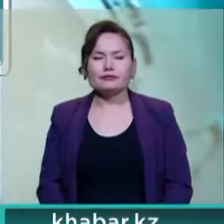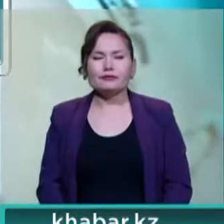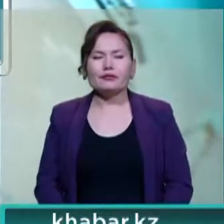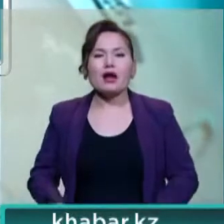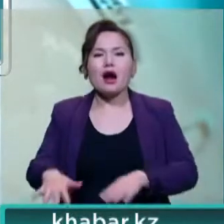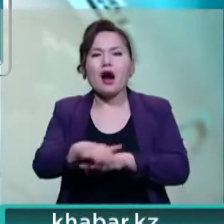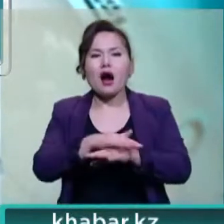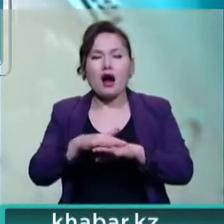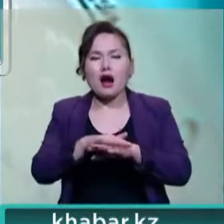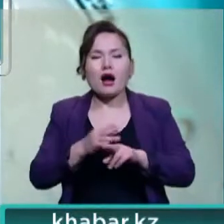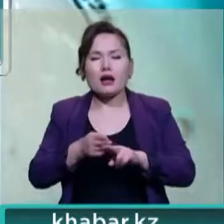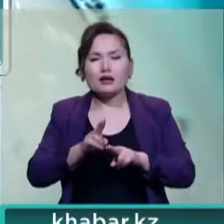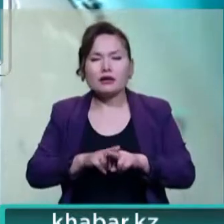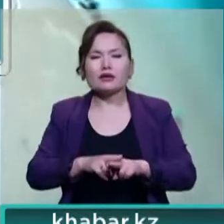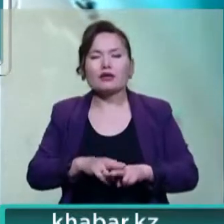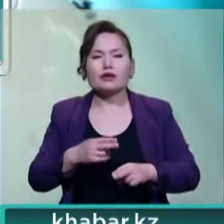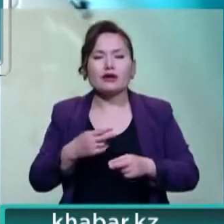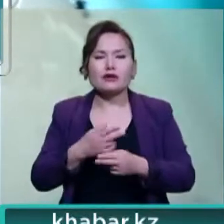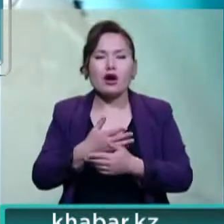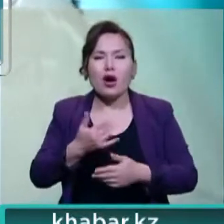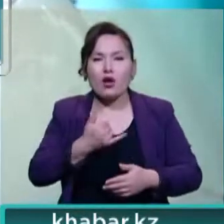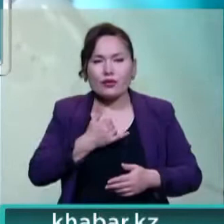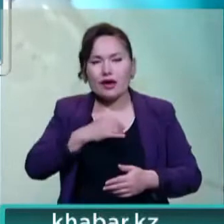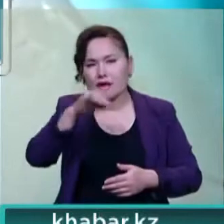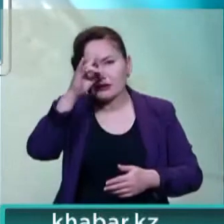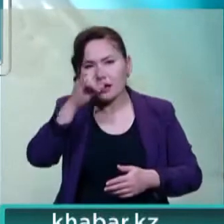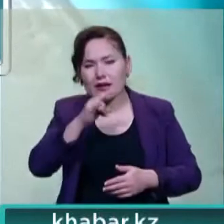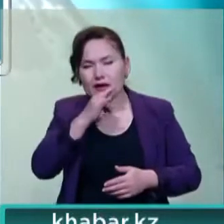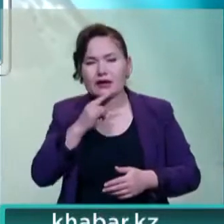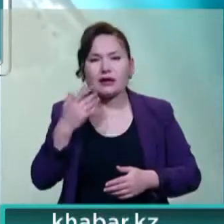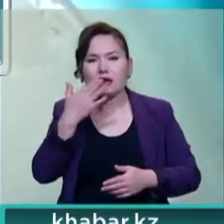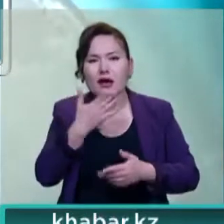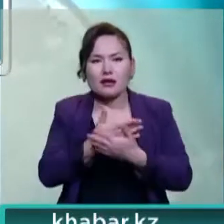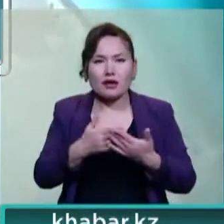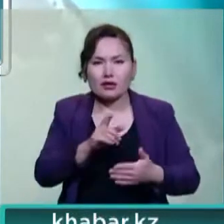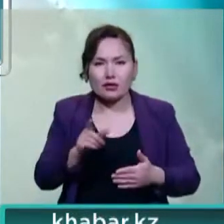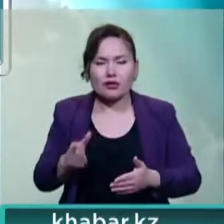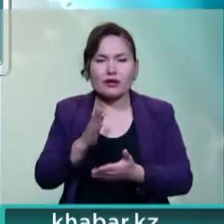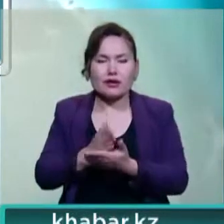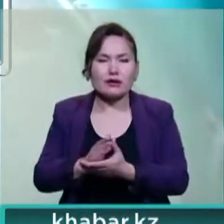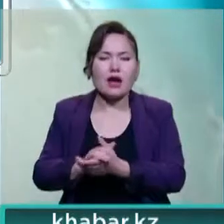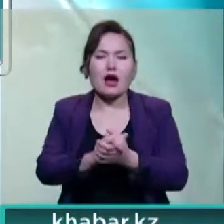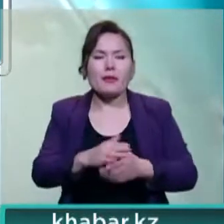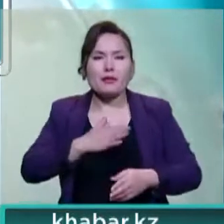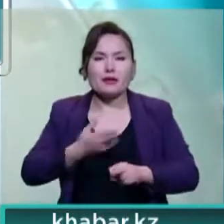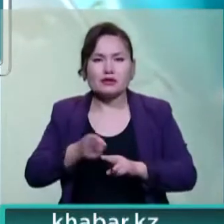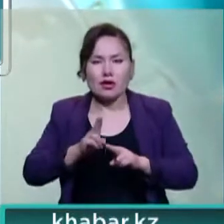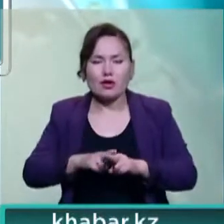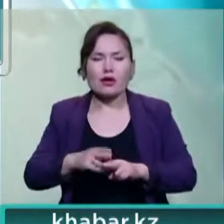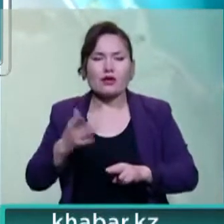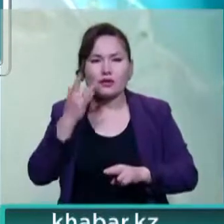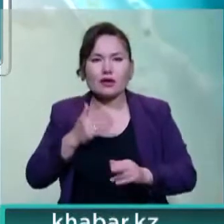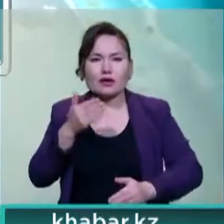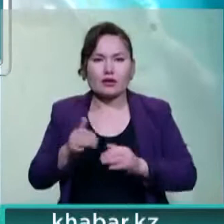Халықтың үштен бірі түрлі этнос өкілдері. Қазақстанның жетістіктеріне қосқан олардың үлесі баршаға аян және біз осы әлеуетті одан